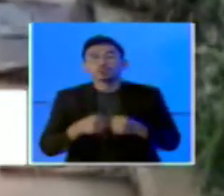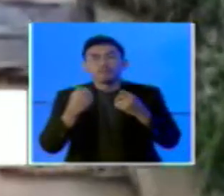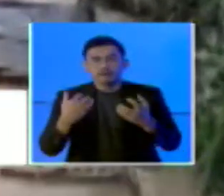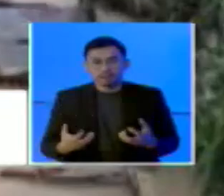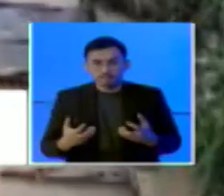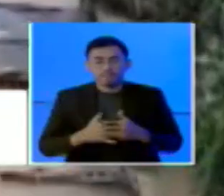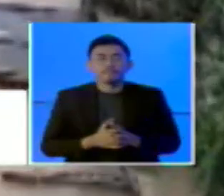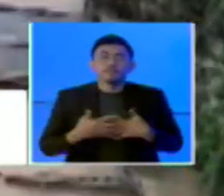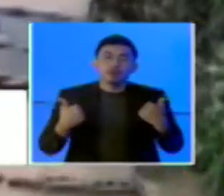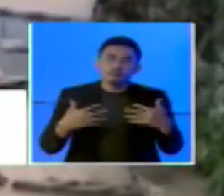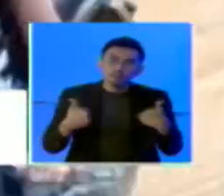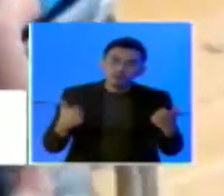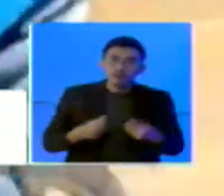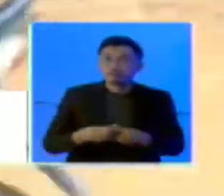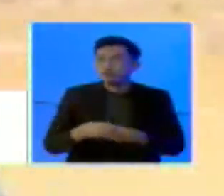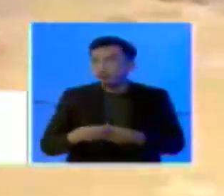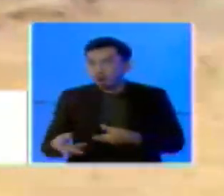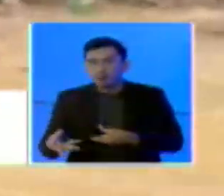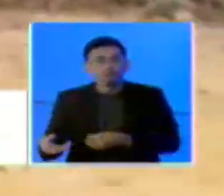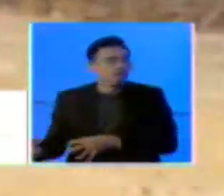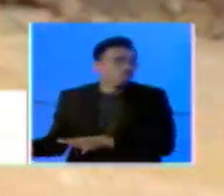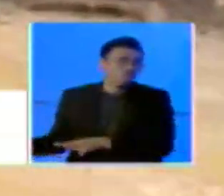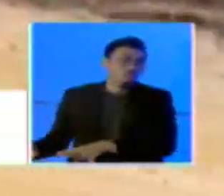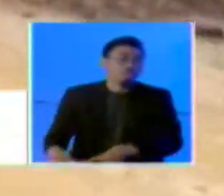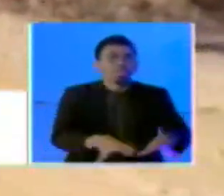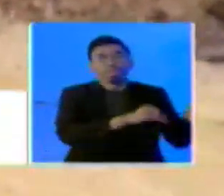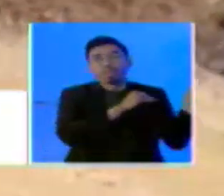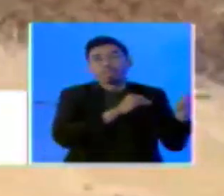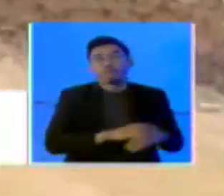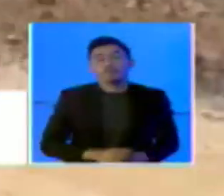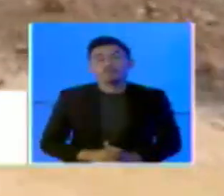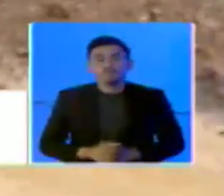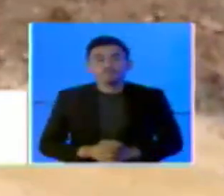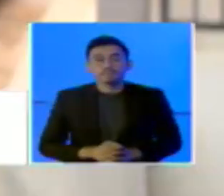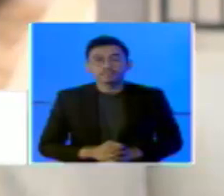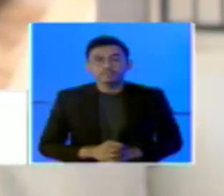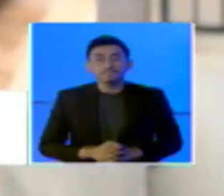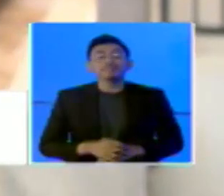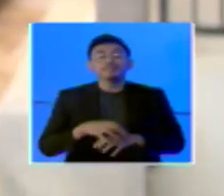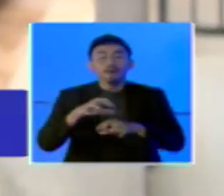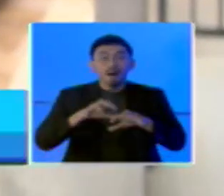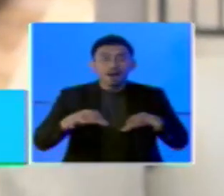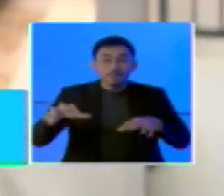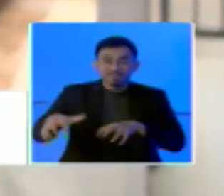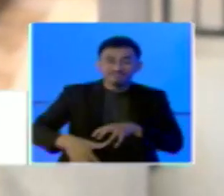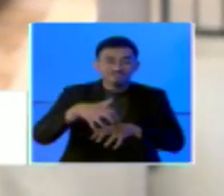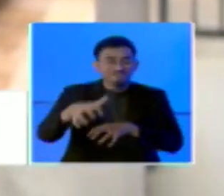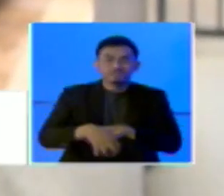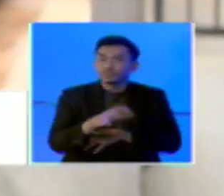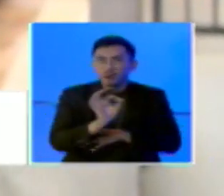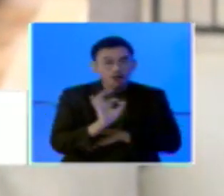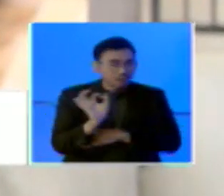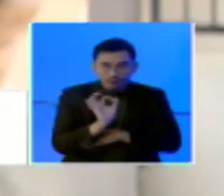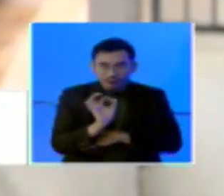banjir. Cuaca buruk dan minimnya alat berat memperlambat proses akses evakuasi menuju lokasi. Untuk menembus akses